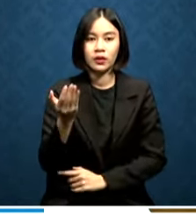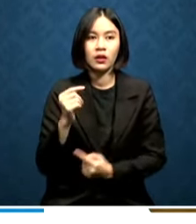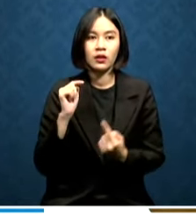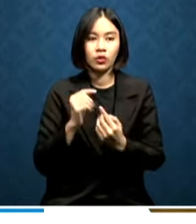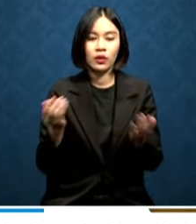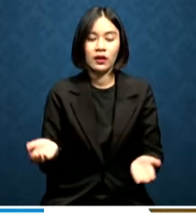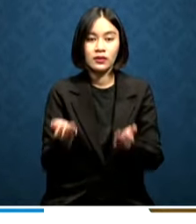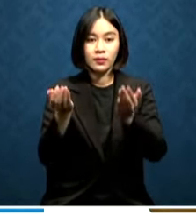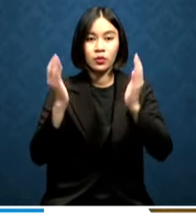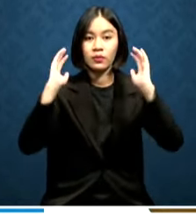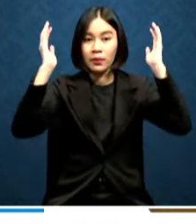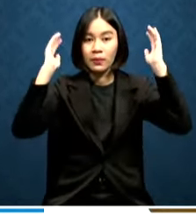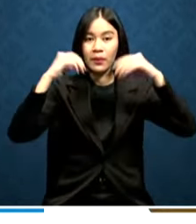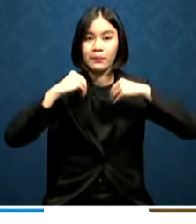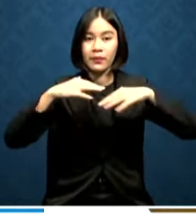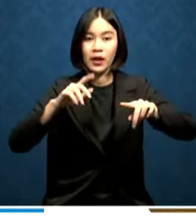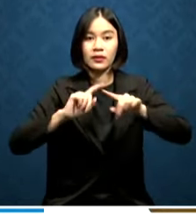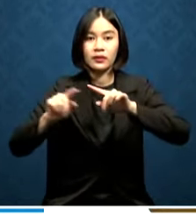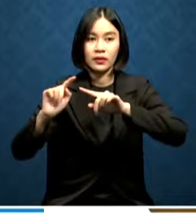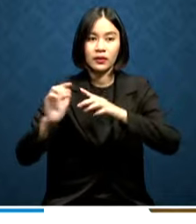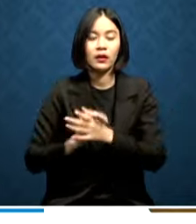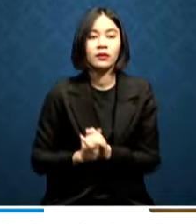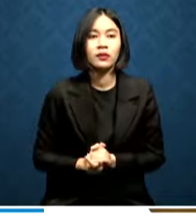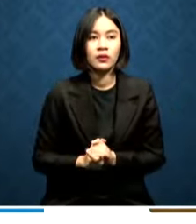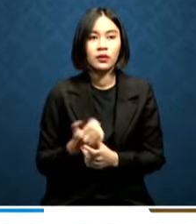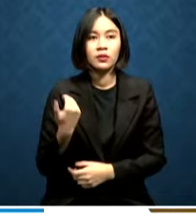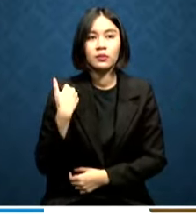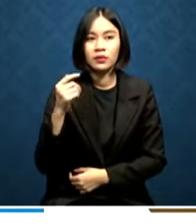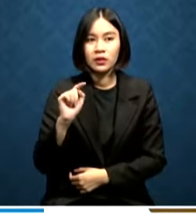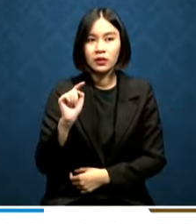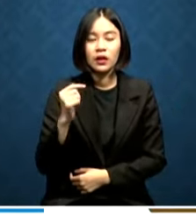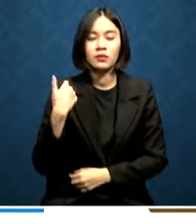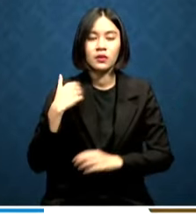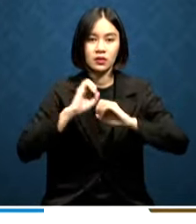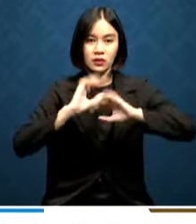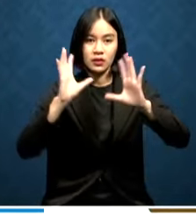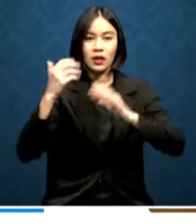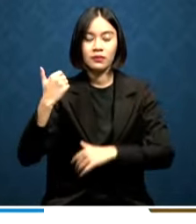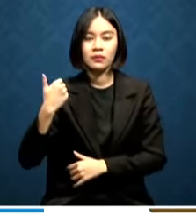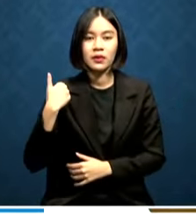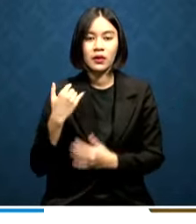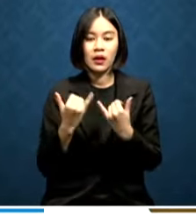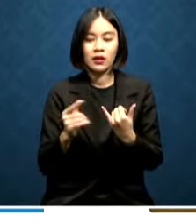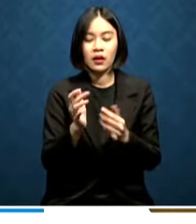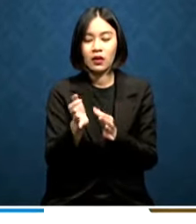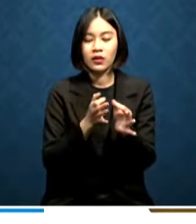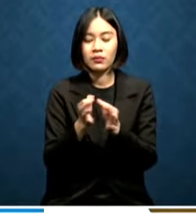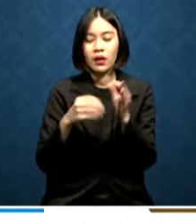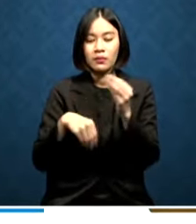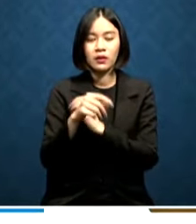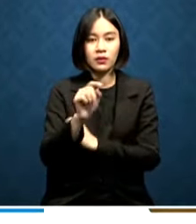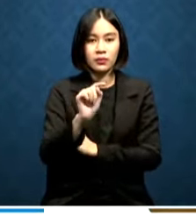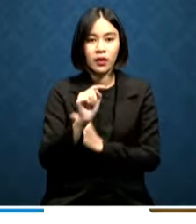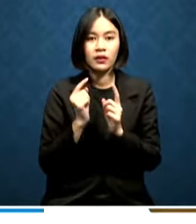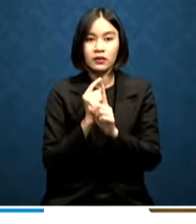รณรงค์เนี่ยตรงนี้มีชัดก็คือฟรีแอนด์แฟร์ที่ท่านบอกมีอยู่ชัดทีนี้ประเด็นตรงนี้ก็อธิบายนิดหนึ่ง